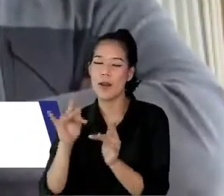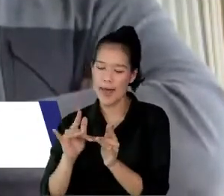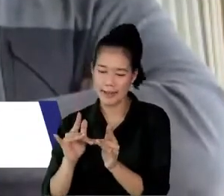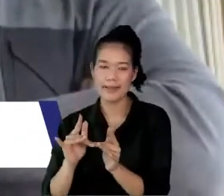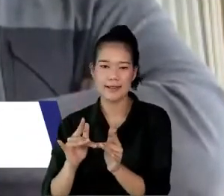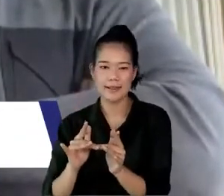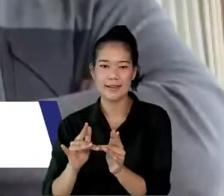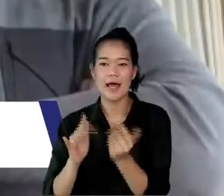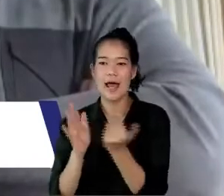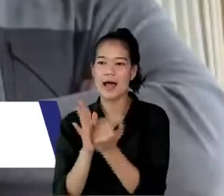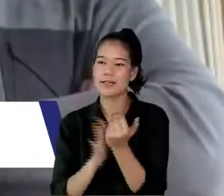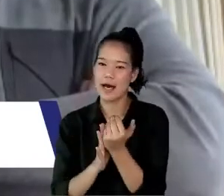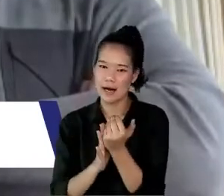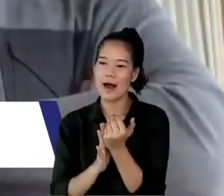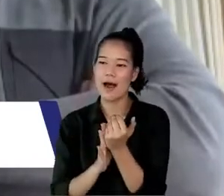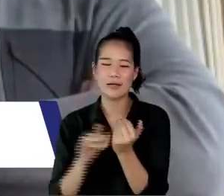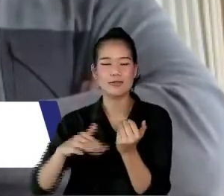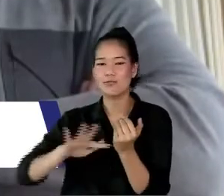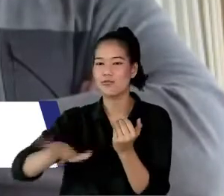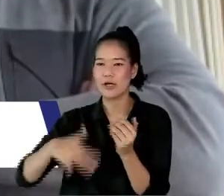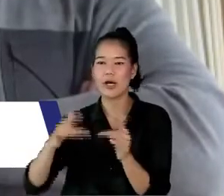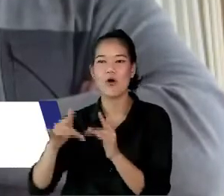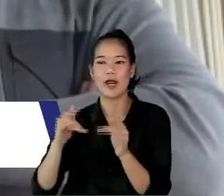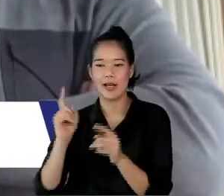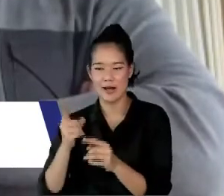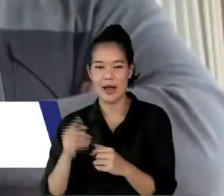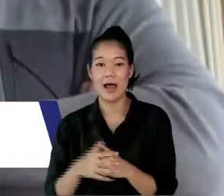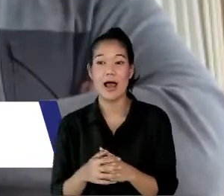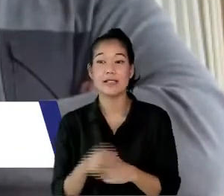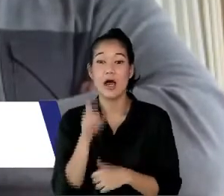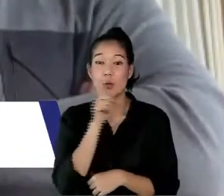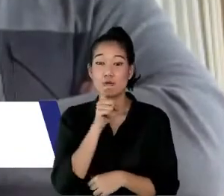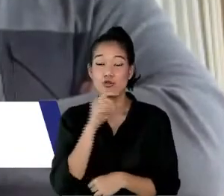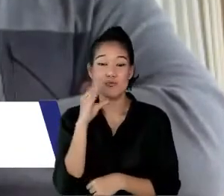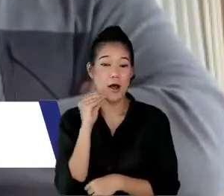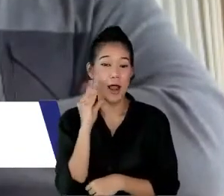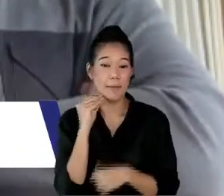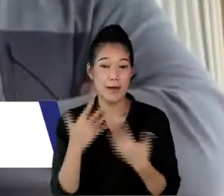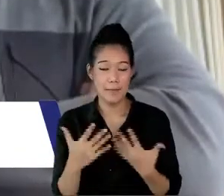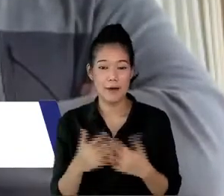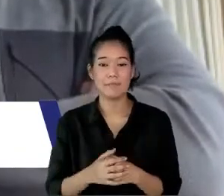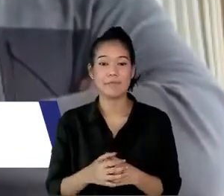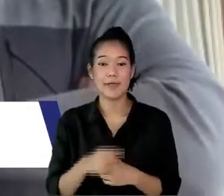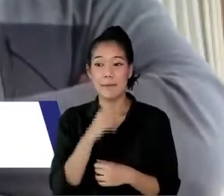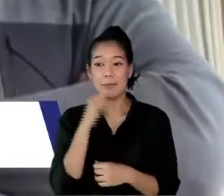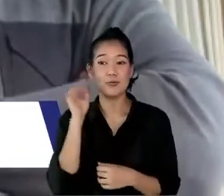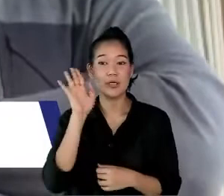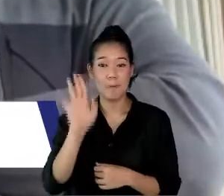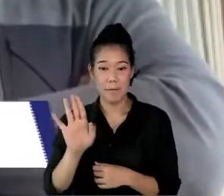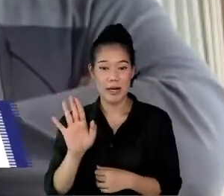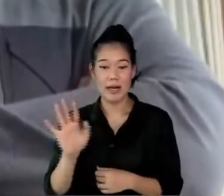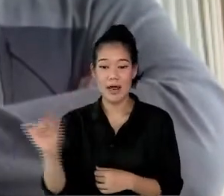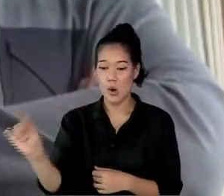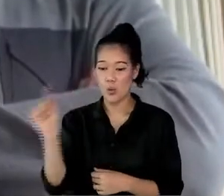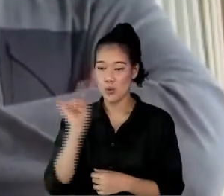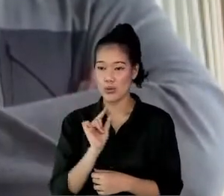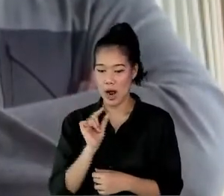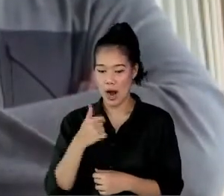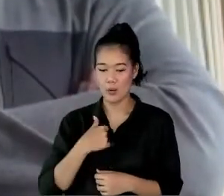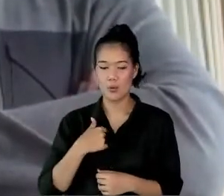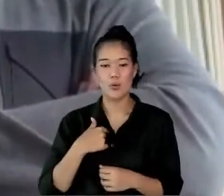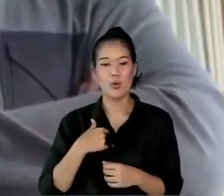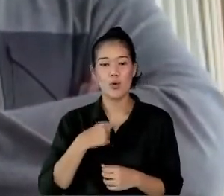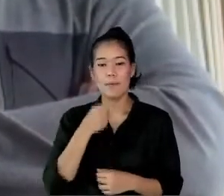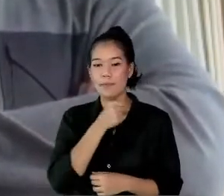semuanya bukan acara. Semuanya online. Dan yang lucu pengalaman aku ini adalah minggu depan aku ada undangan sebagai